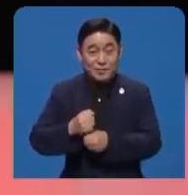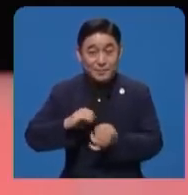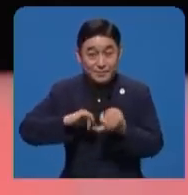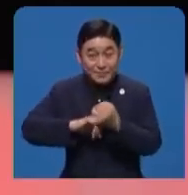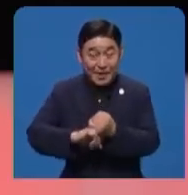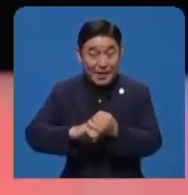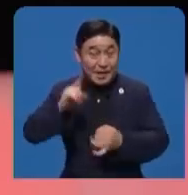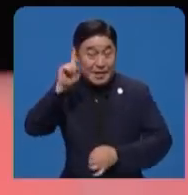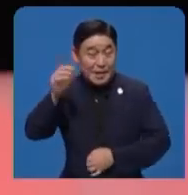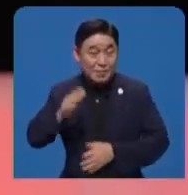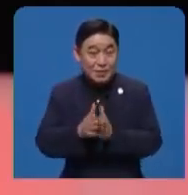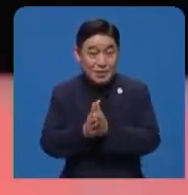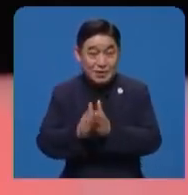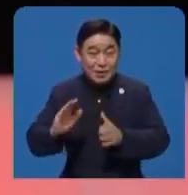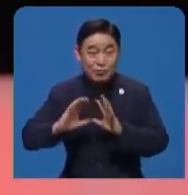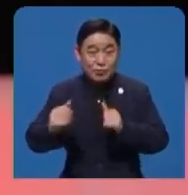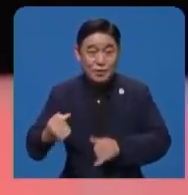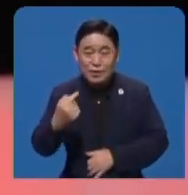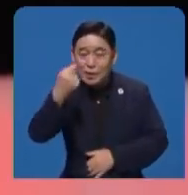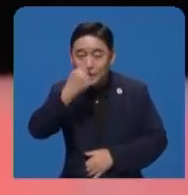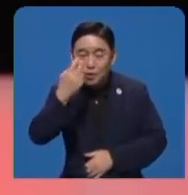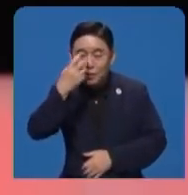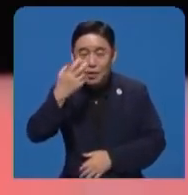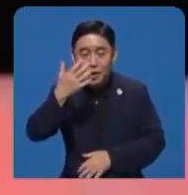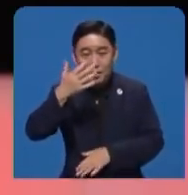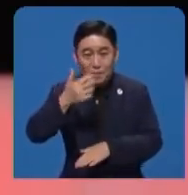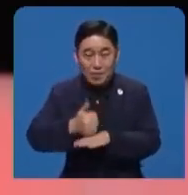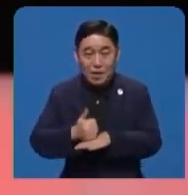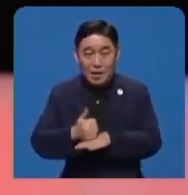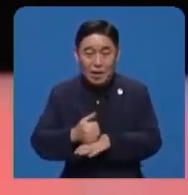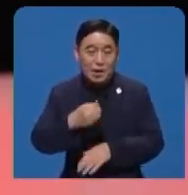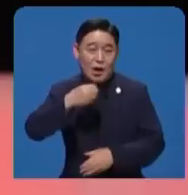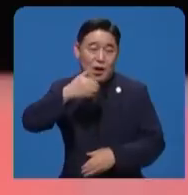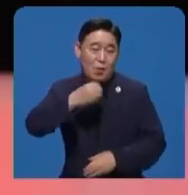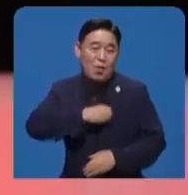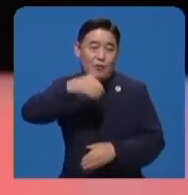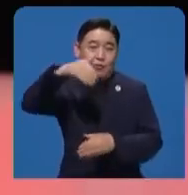하겠습니다. 내일부터 시작하는 국민 여론조사와